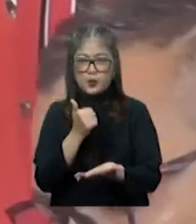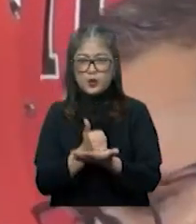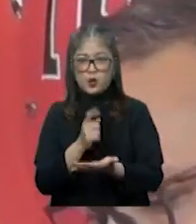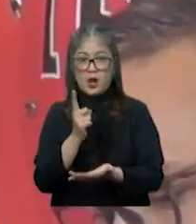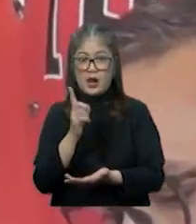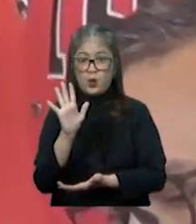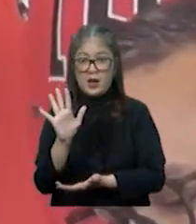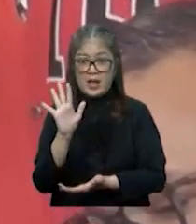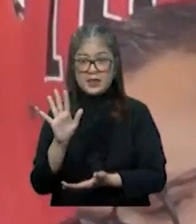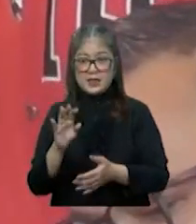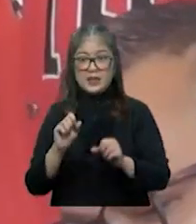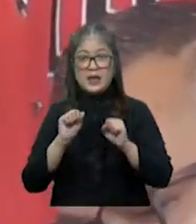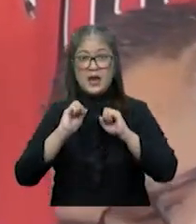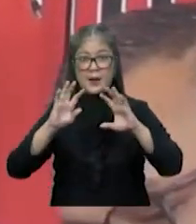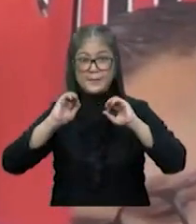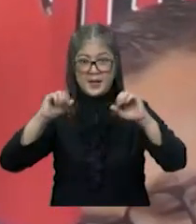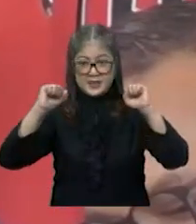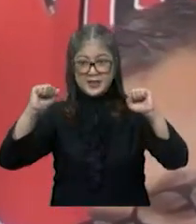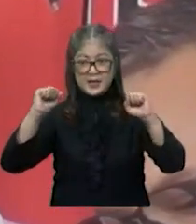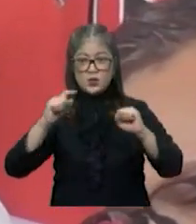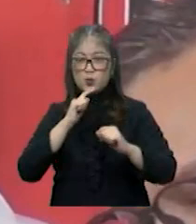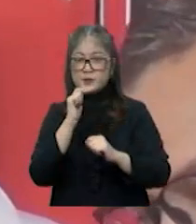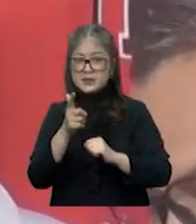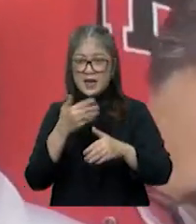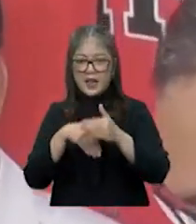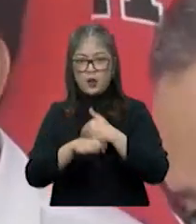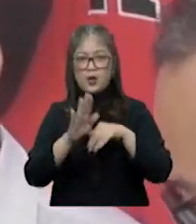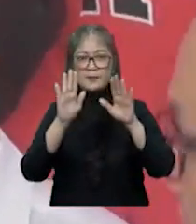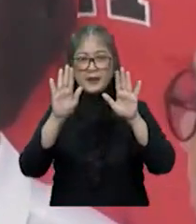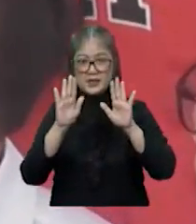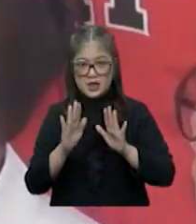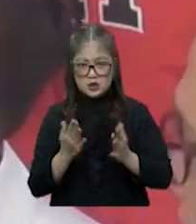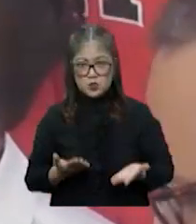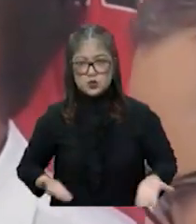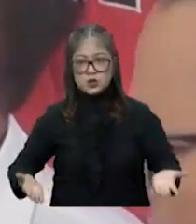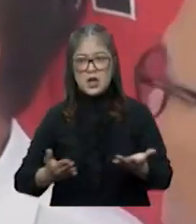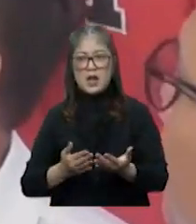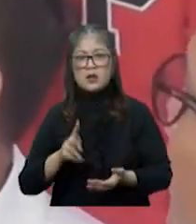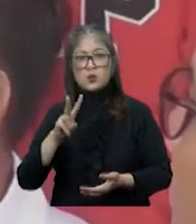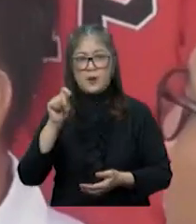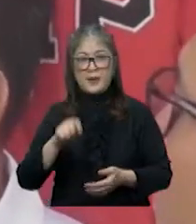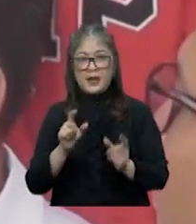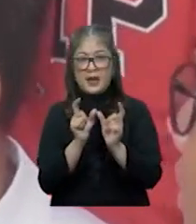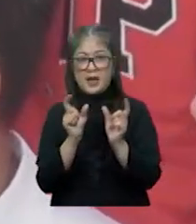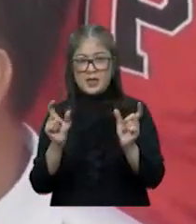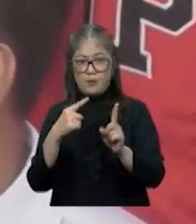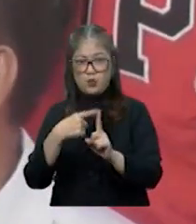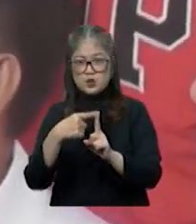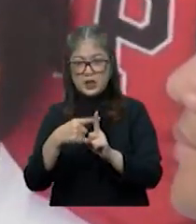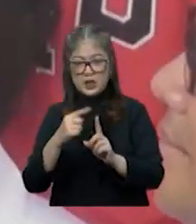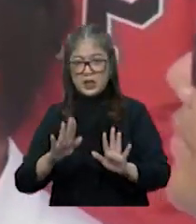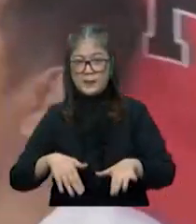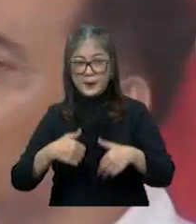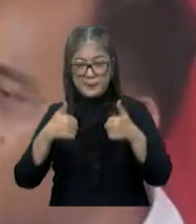kelurahannya atau menyampaikan pesan melalui medsos bintang paket kalimat positif dan baik